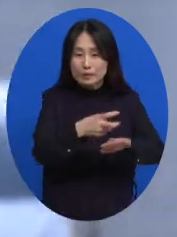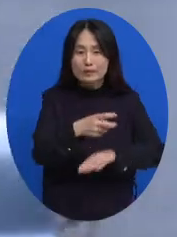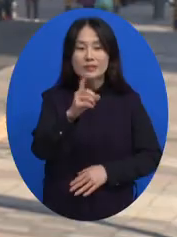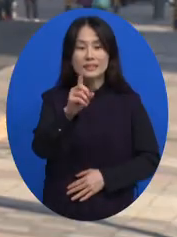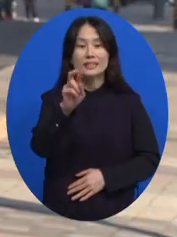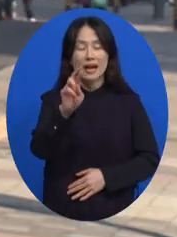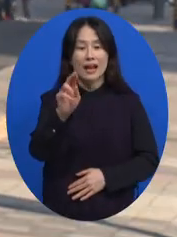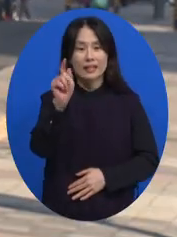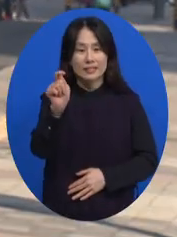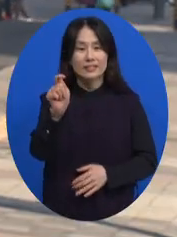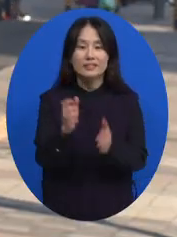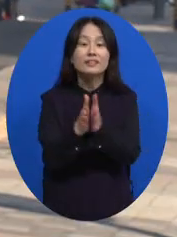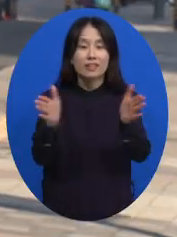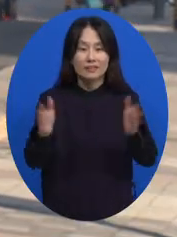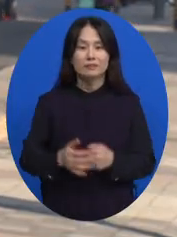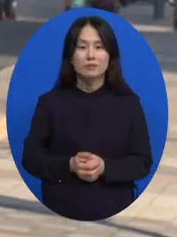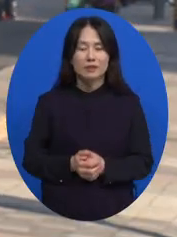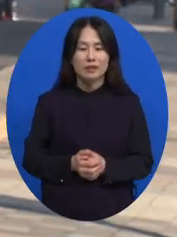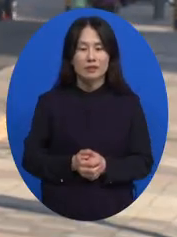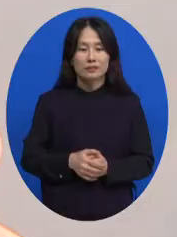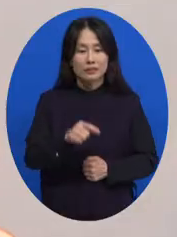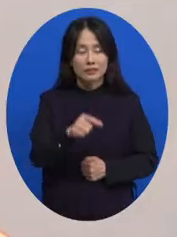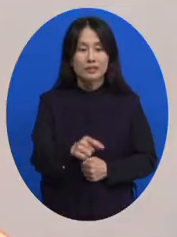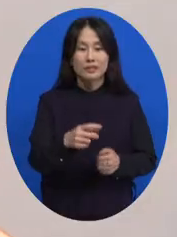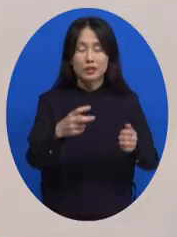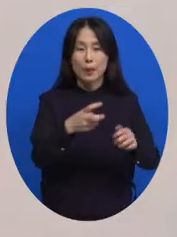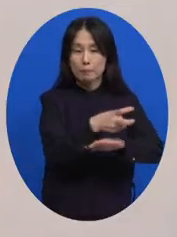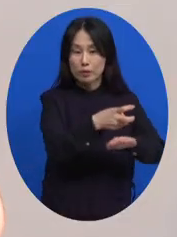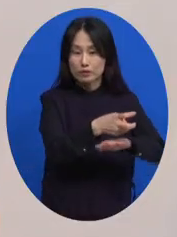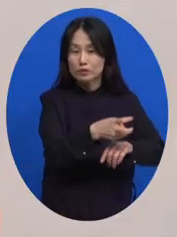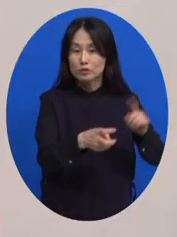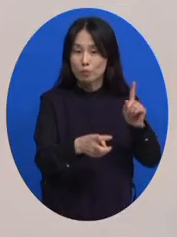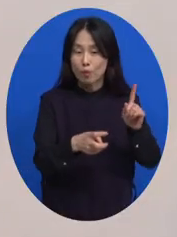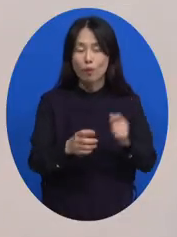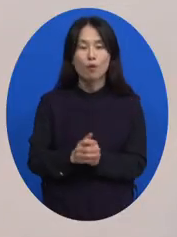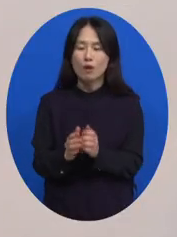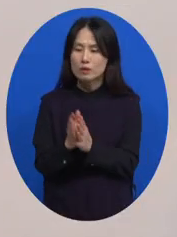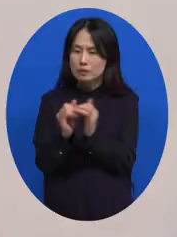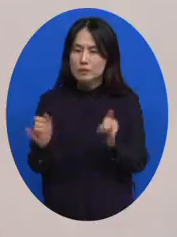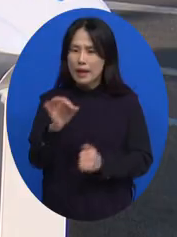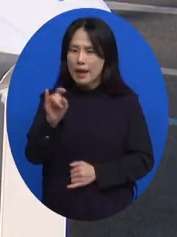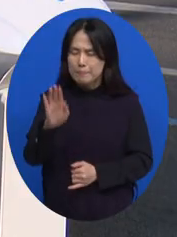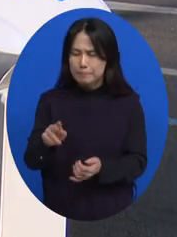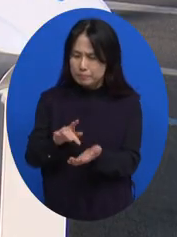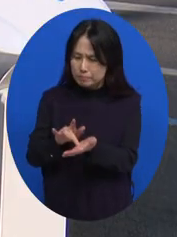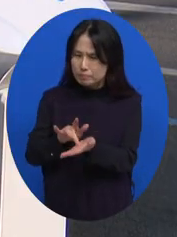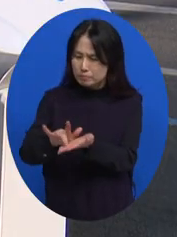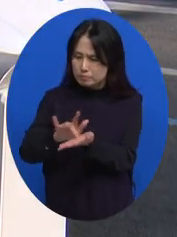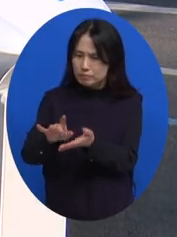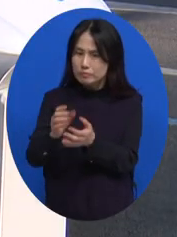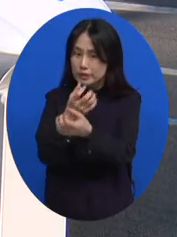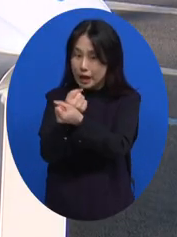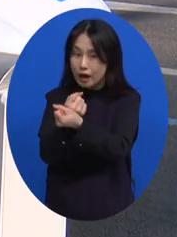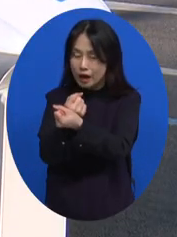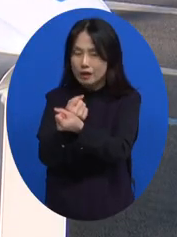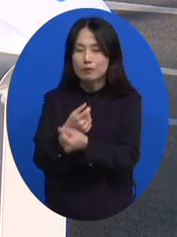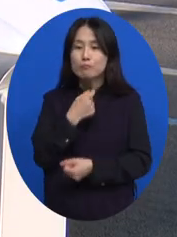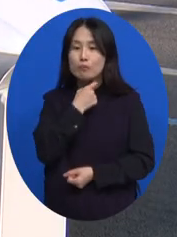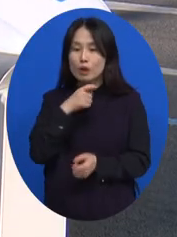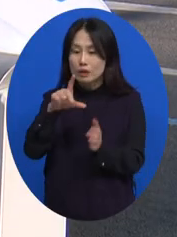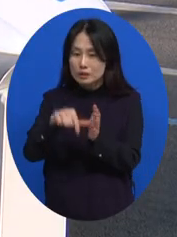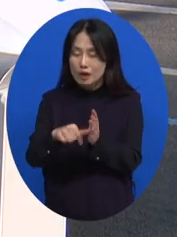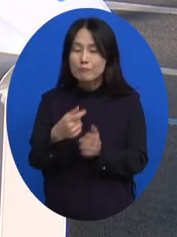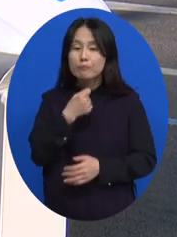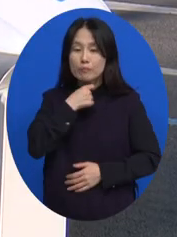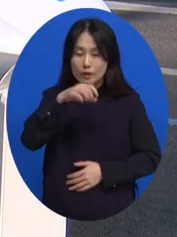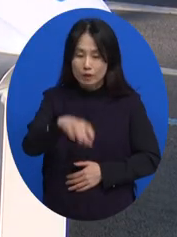도입했습니다. 수요 응답형 버스 DRT는 주민들이 어플리케이션을 통해 예약하고 원하는 시간에 원하는 곳에서 탈